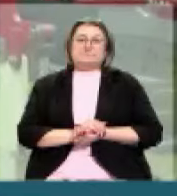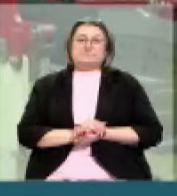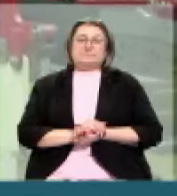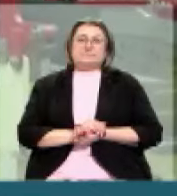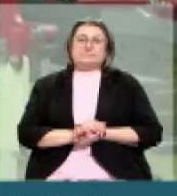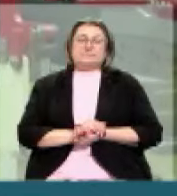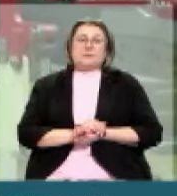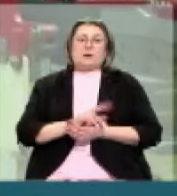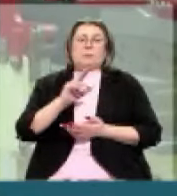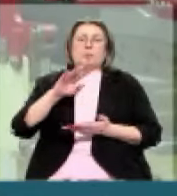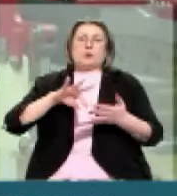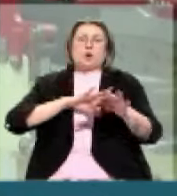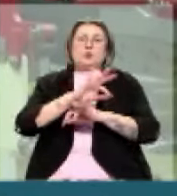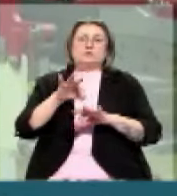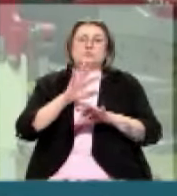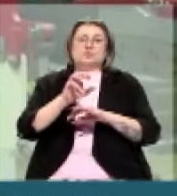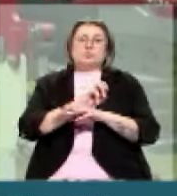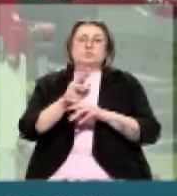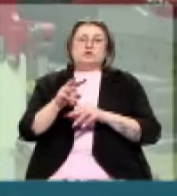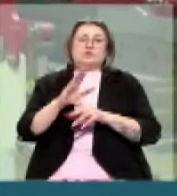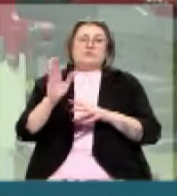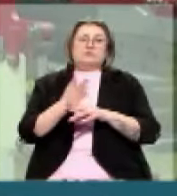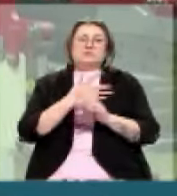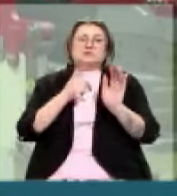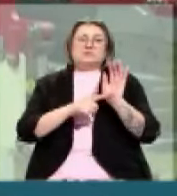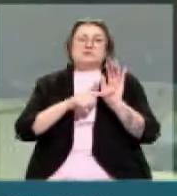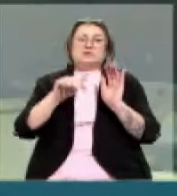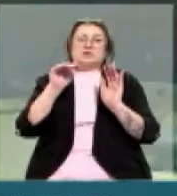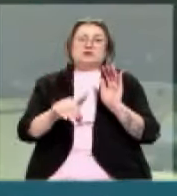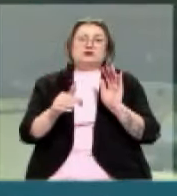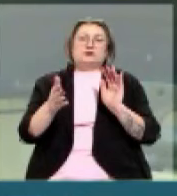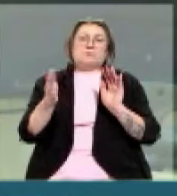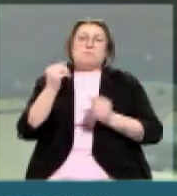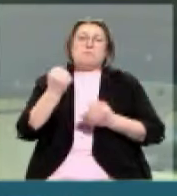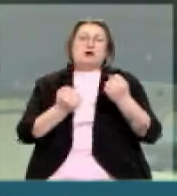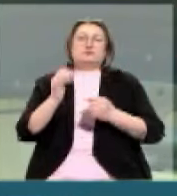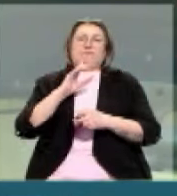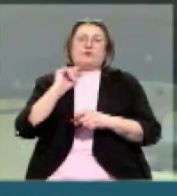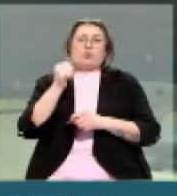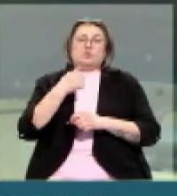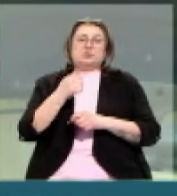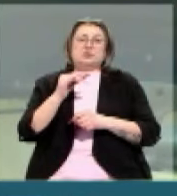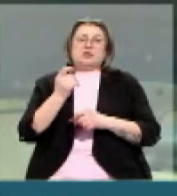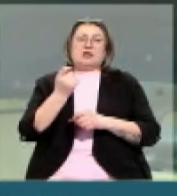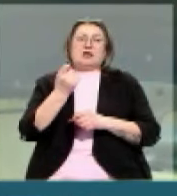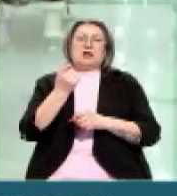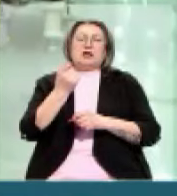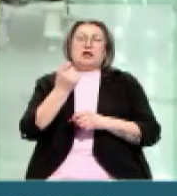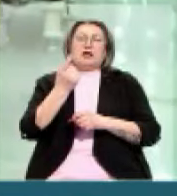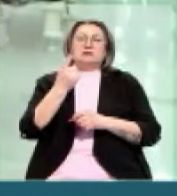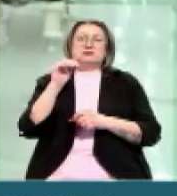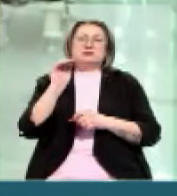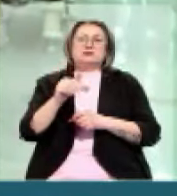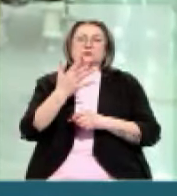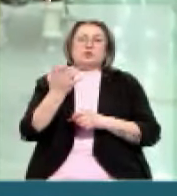бірлескен бұл жобаға 90 миллиард теңге көлемінде инвестиция тартылған. Аталған жоба аясында жылына 70 мың көлік шығарылады және